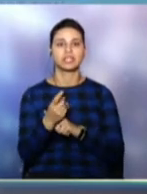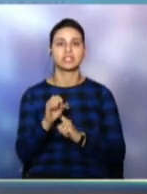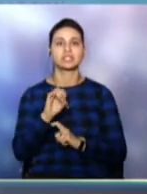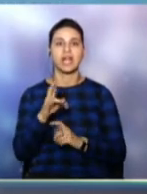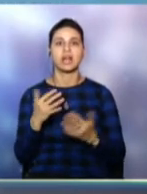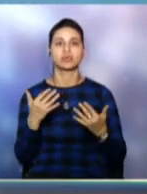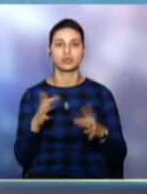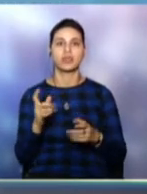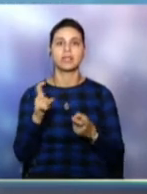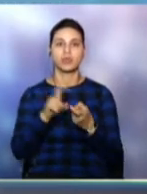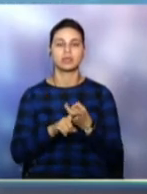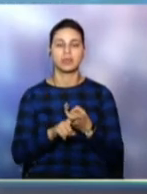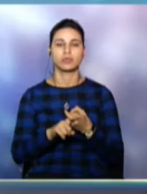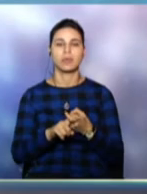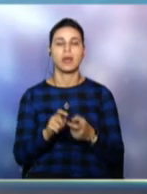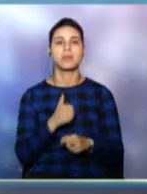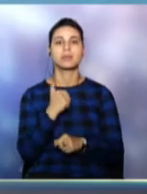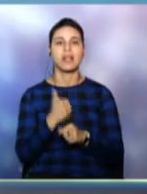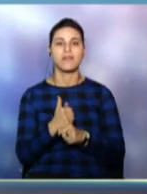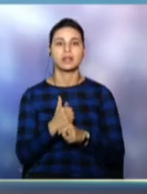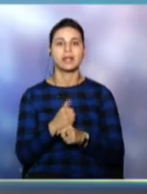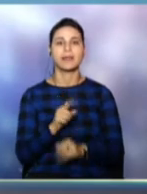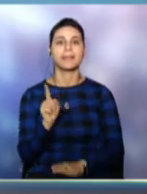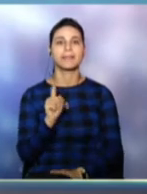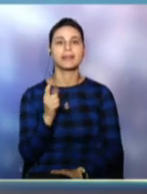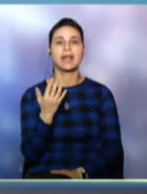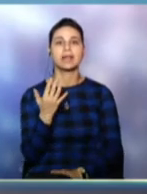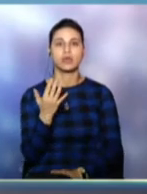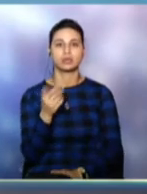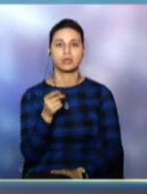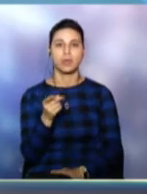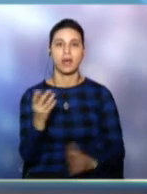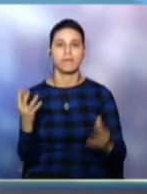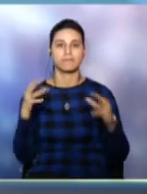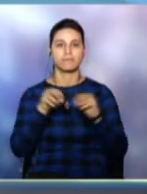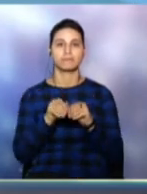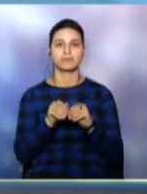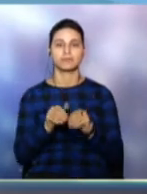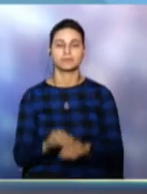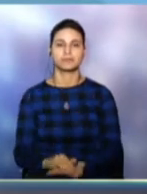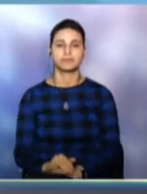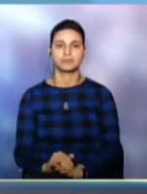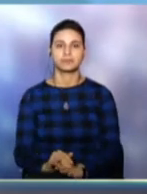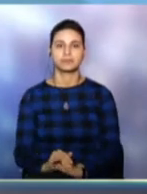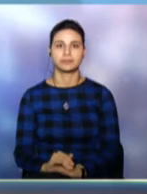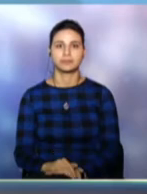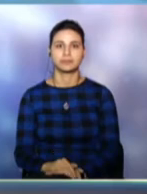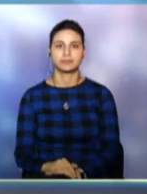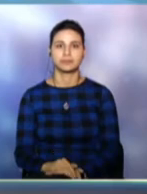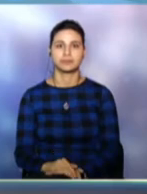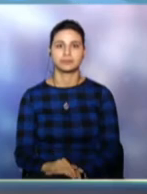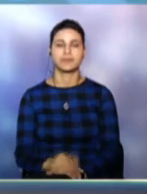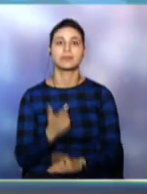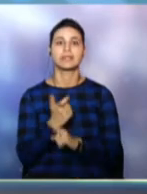ან უკვე დამოკიდებულება გააჩნია რა რაოდენობის სიმპტომმა მოიყარა ერთად თავი. და ახლა ძალიან მოკლედ